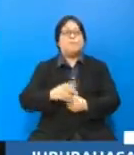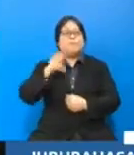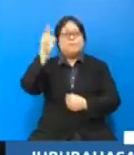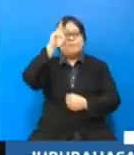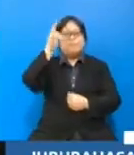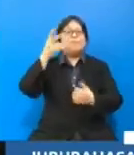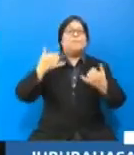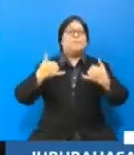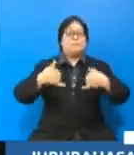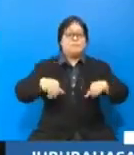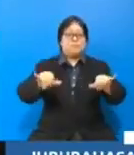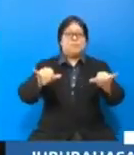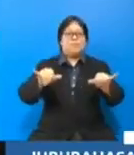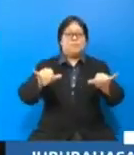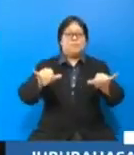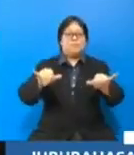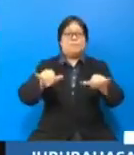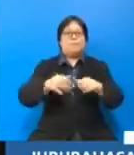Kerajaan masih lagi